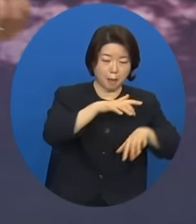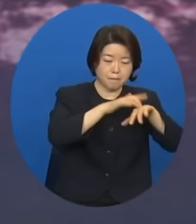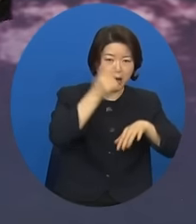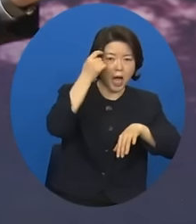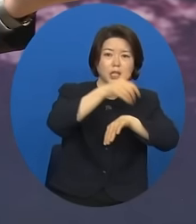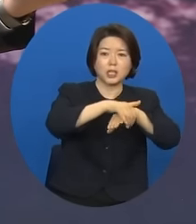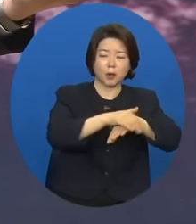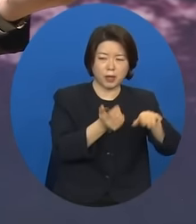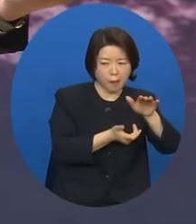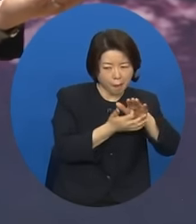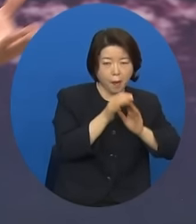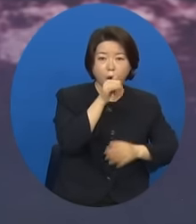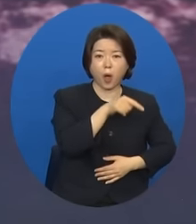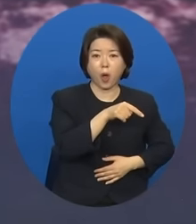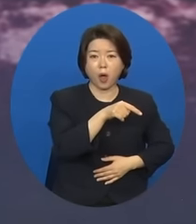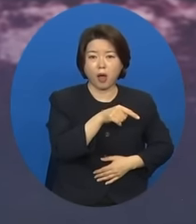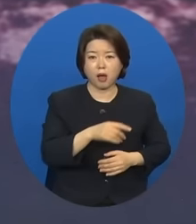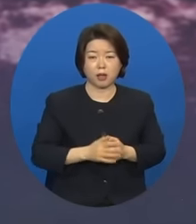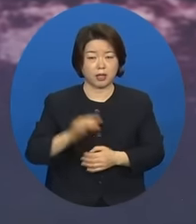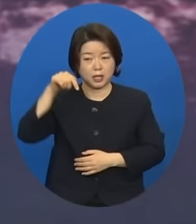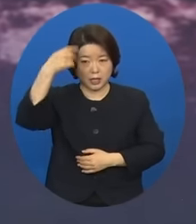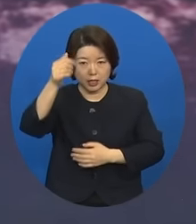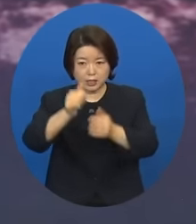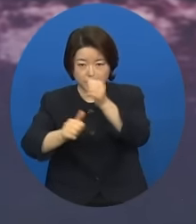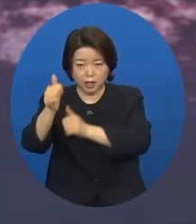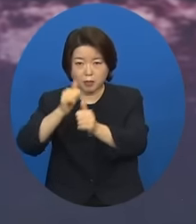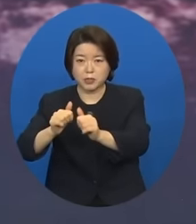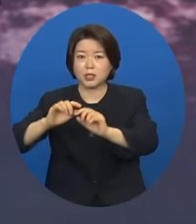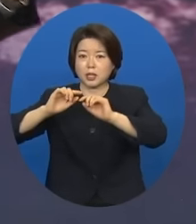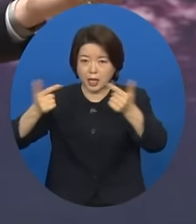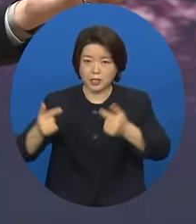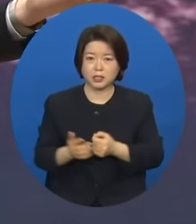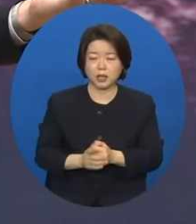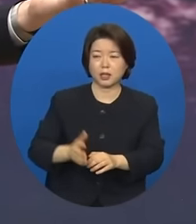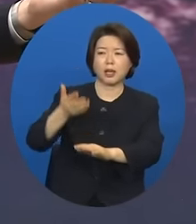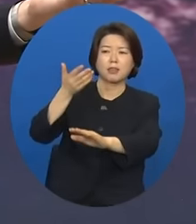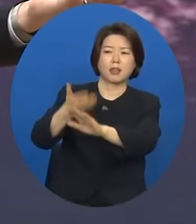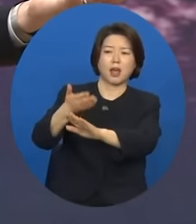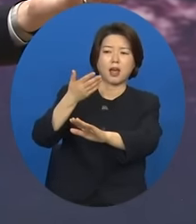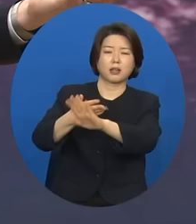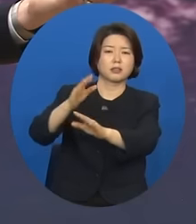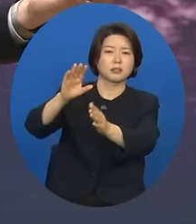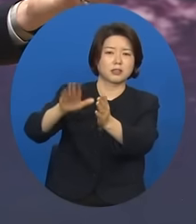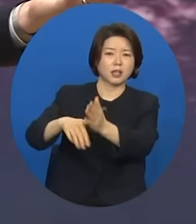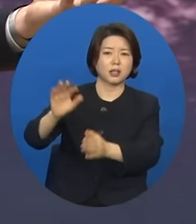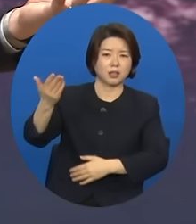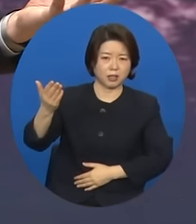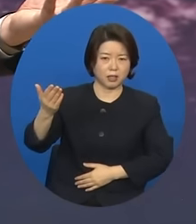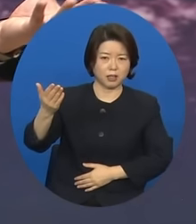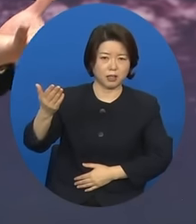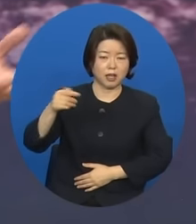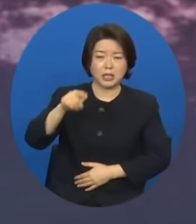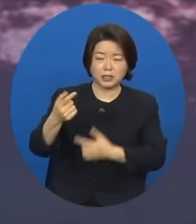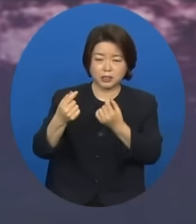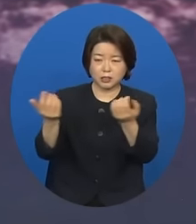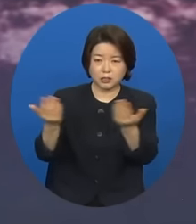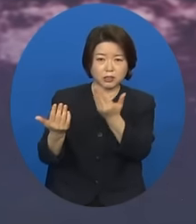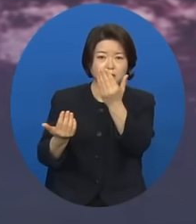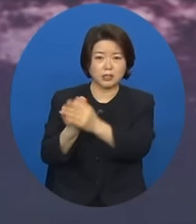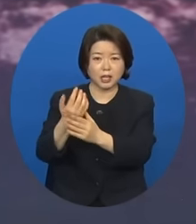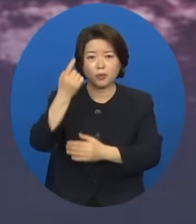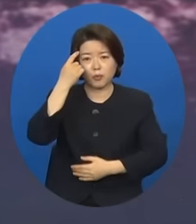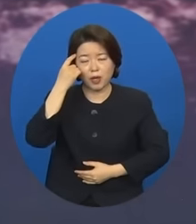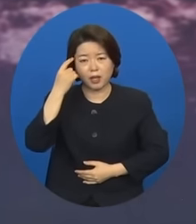그래서 우리가 이런 표현 쓰잖아요 다음 세대가 아니라 다른 세대가 되는 그런 일이 왜 벌어지이